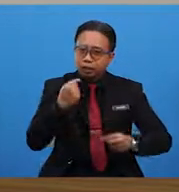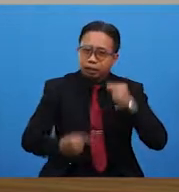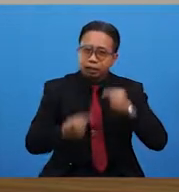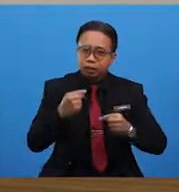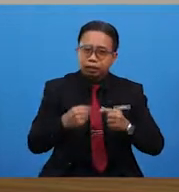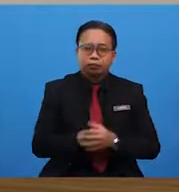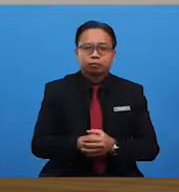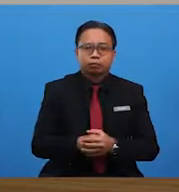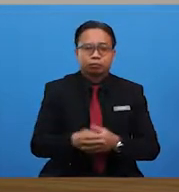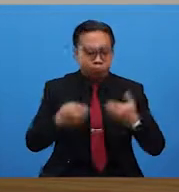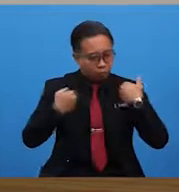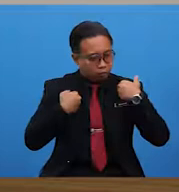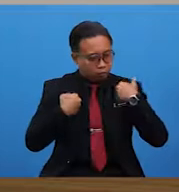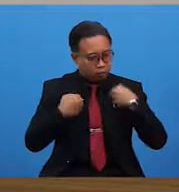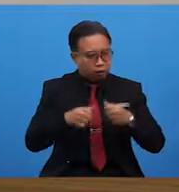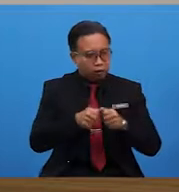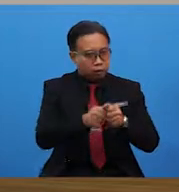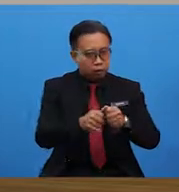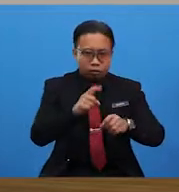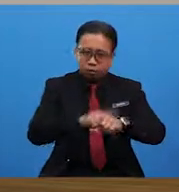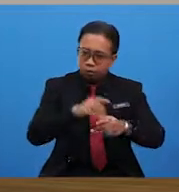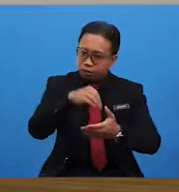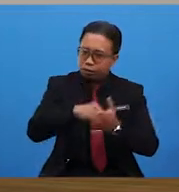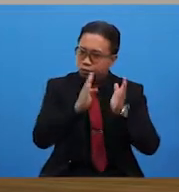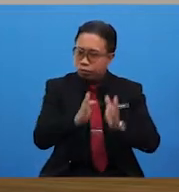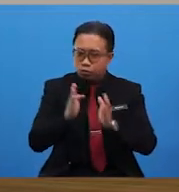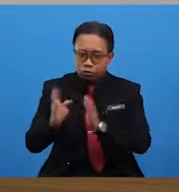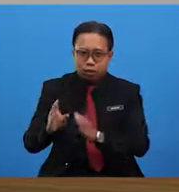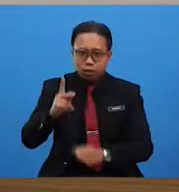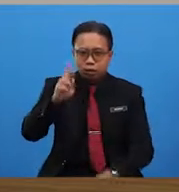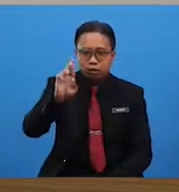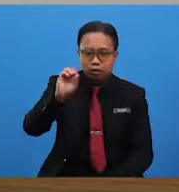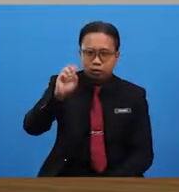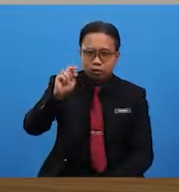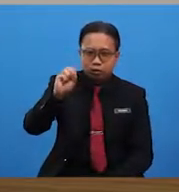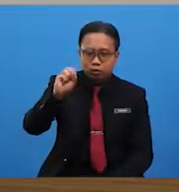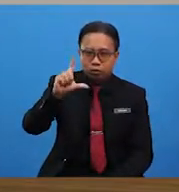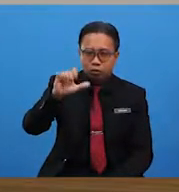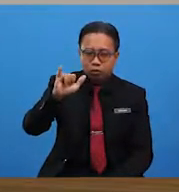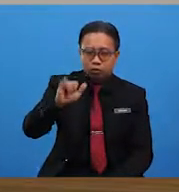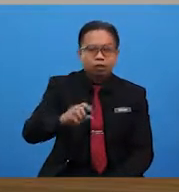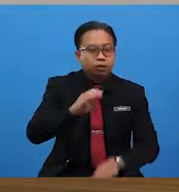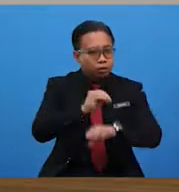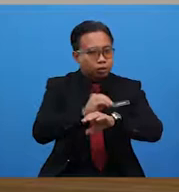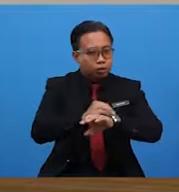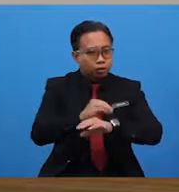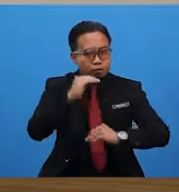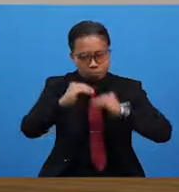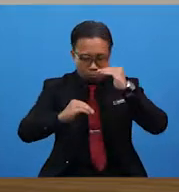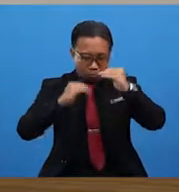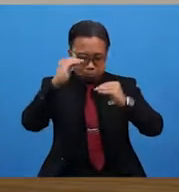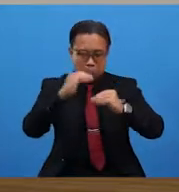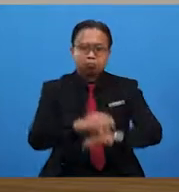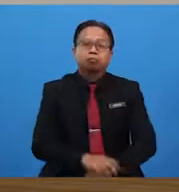aliran wujud mengikut peredaran mase Dalam susunan kronologis zaman yang berperingkat